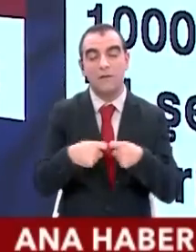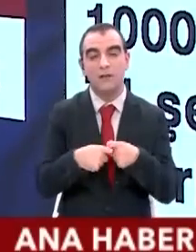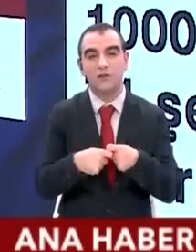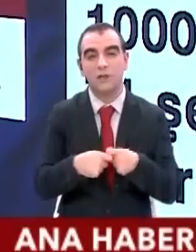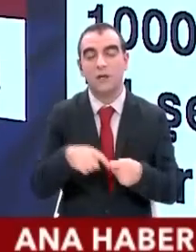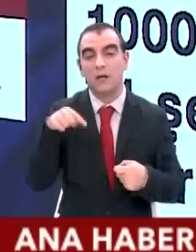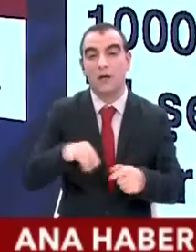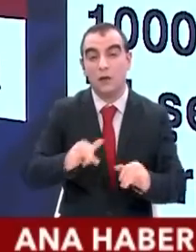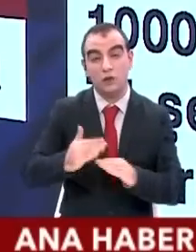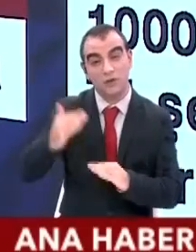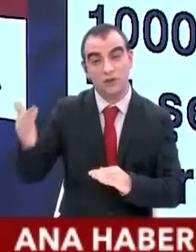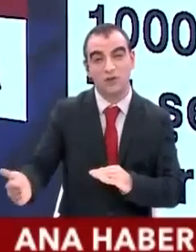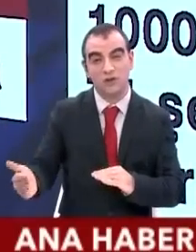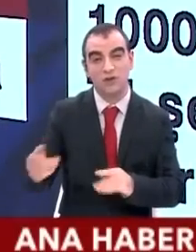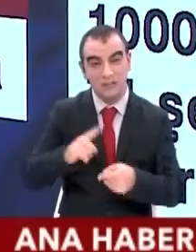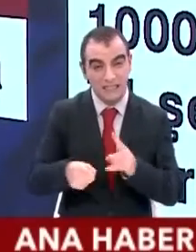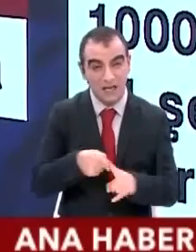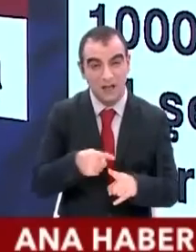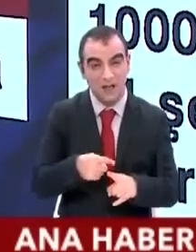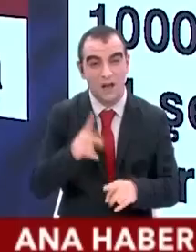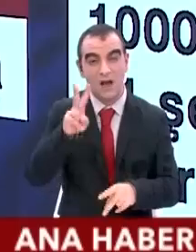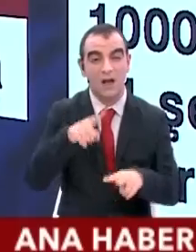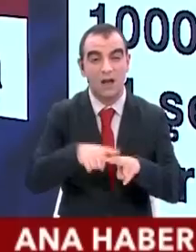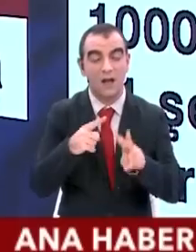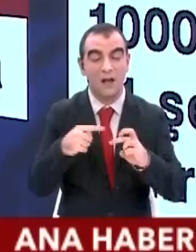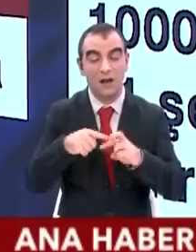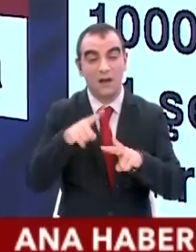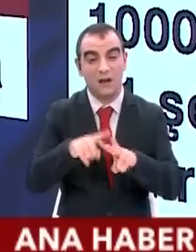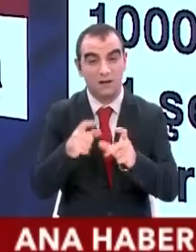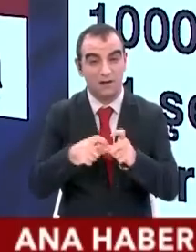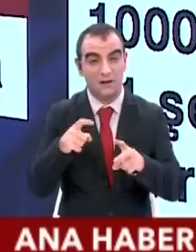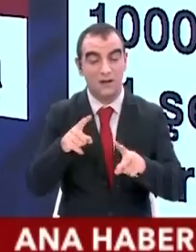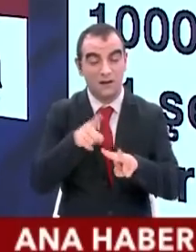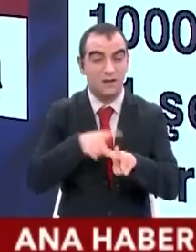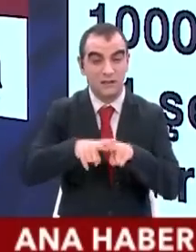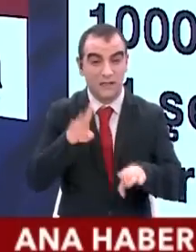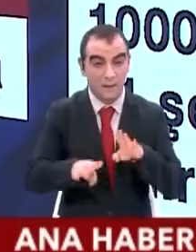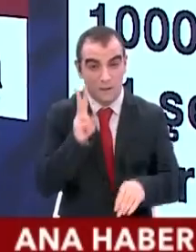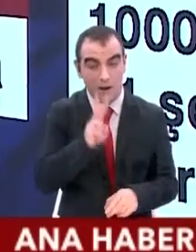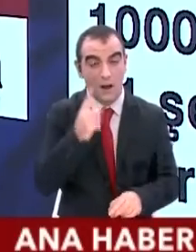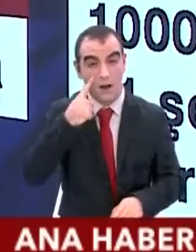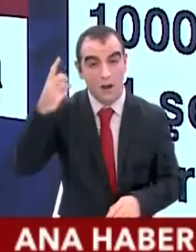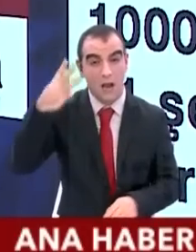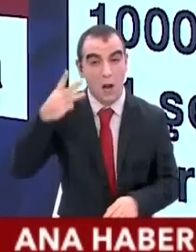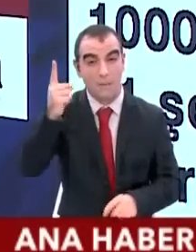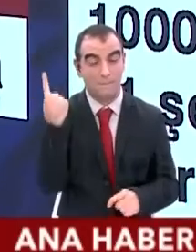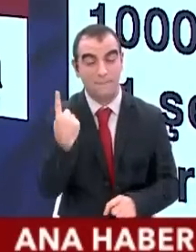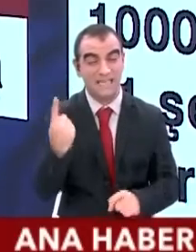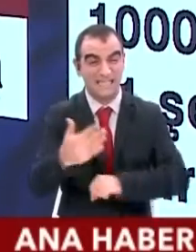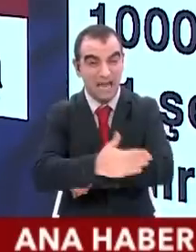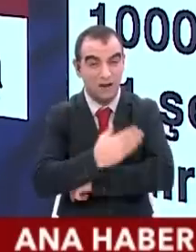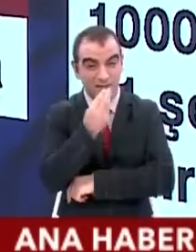dış konjonktürün Eğer Avrasya dengesinden bakacaksak Erdoğan'a nasıl bir destek verdiğini açık